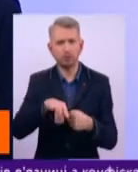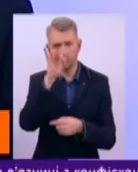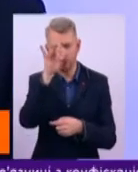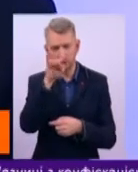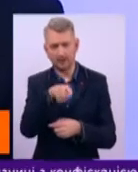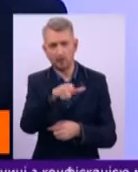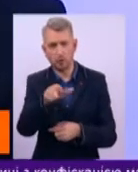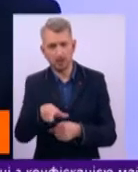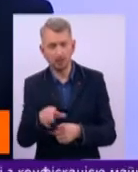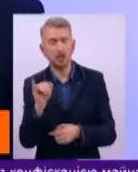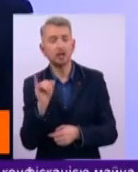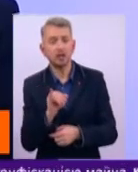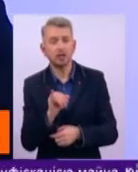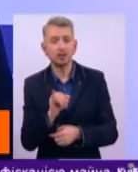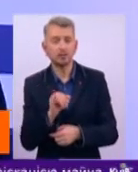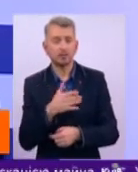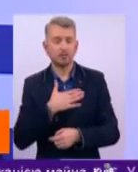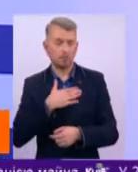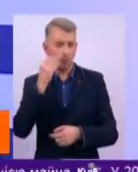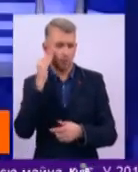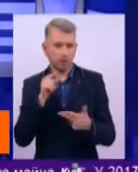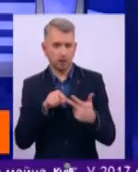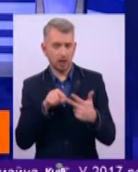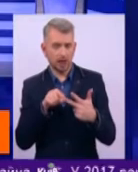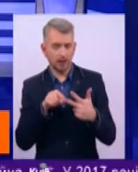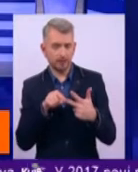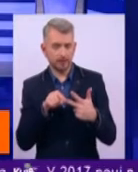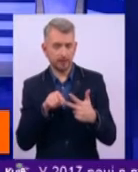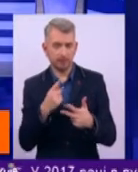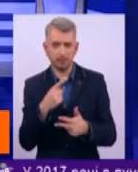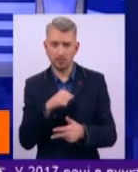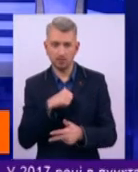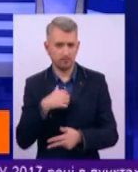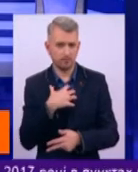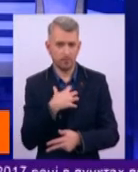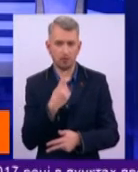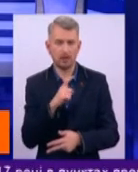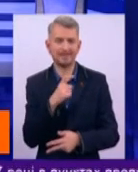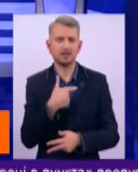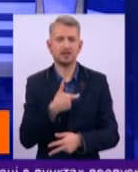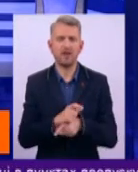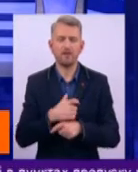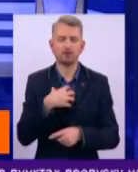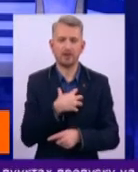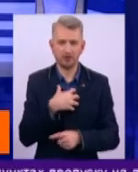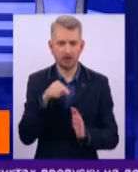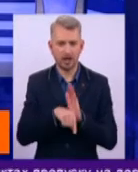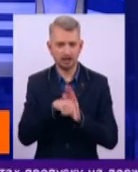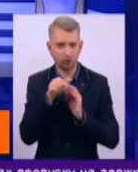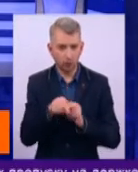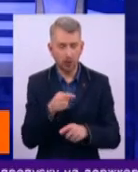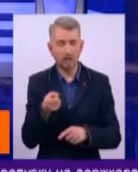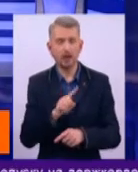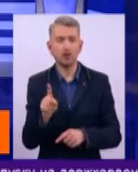цих осіб. І, як на мене, третє, одне з найважливіших характеристик цього процесу – це те,